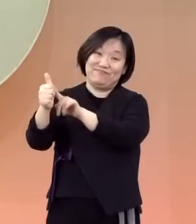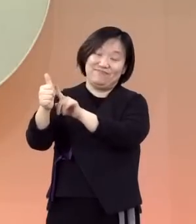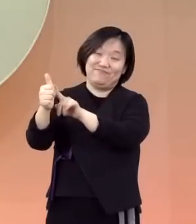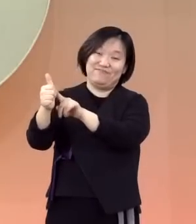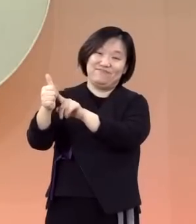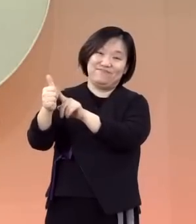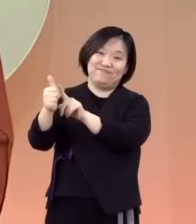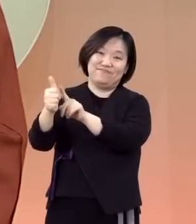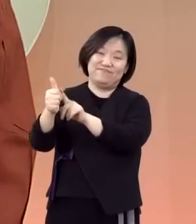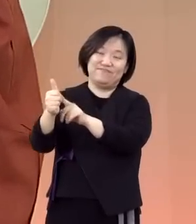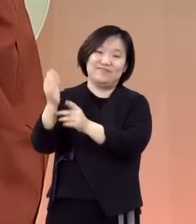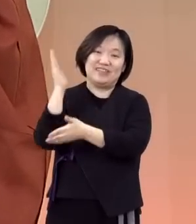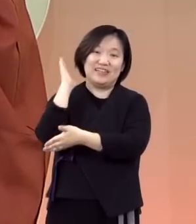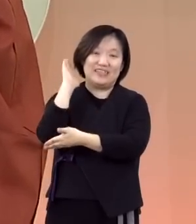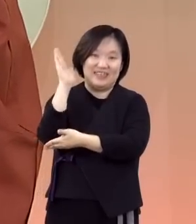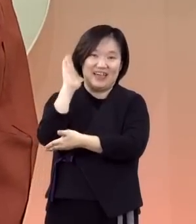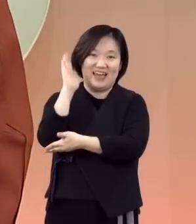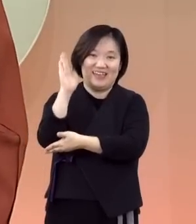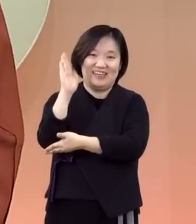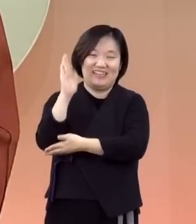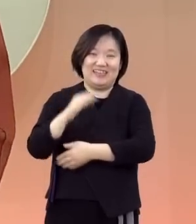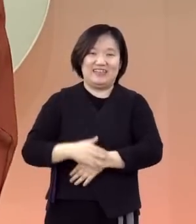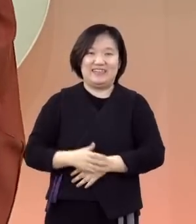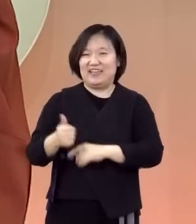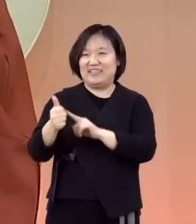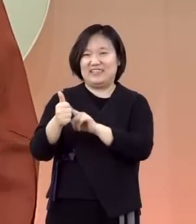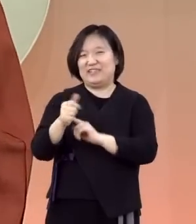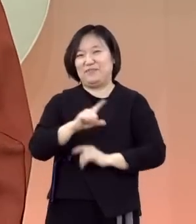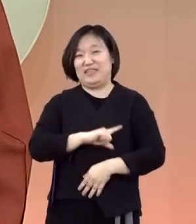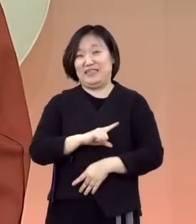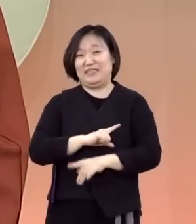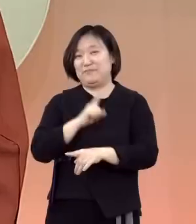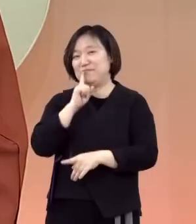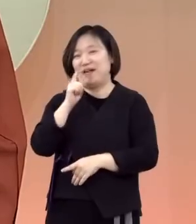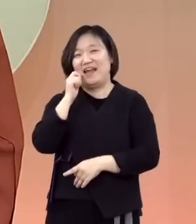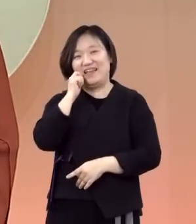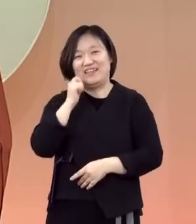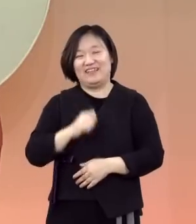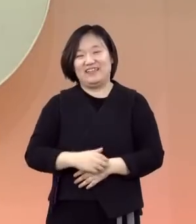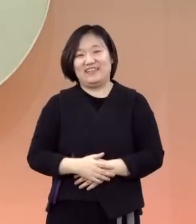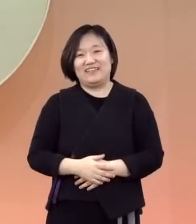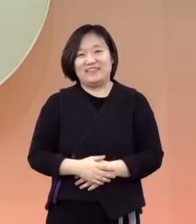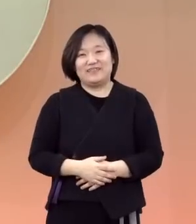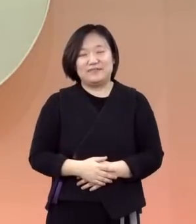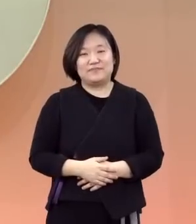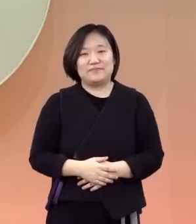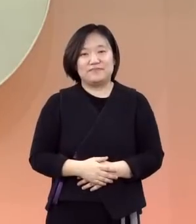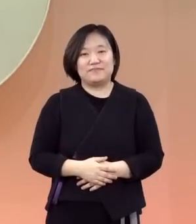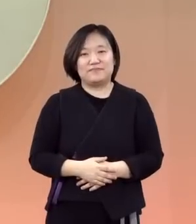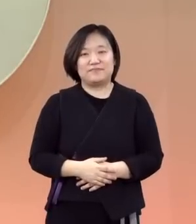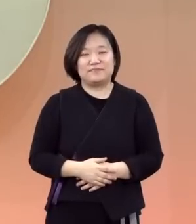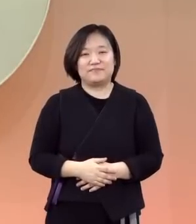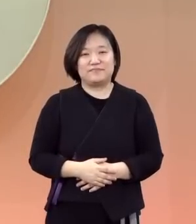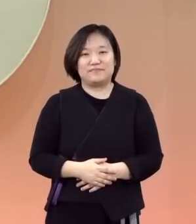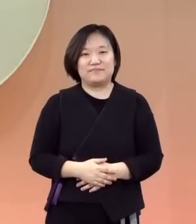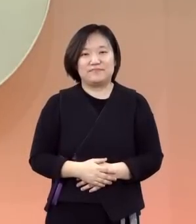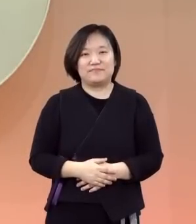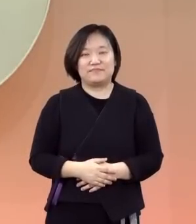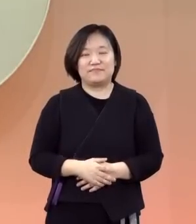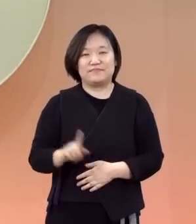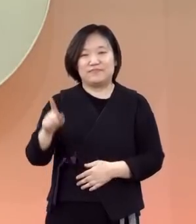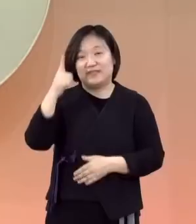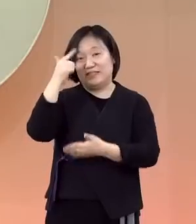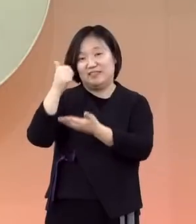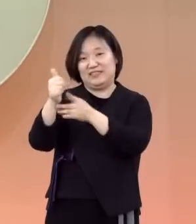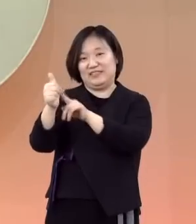는이 스님의법명을언급하지않겠습니다.그에게도 사생활이있으니까요.어쨌든, 이것은이승려